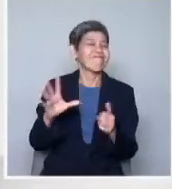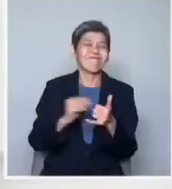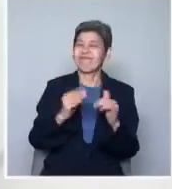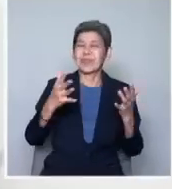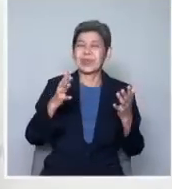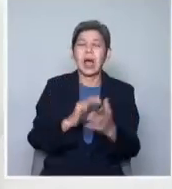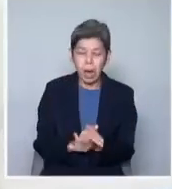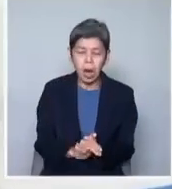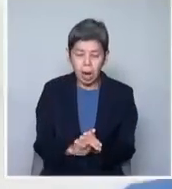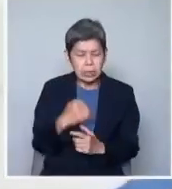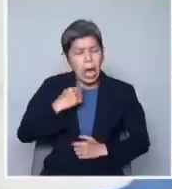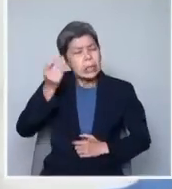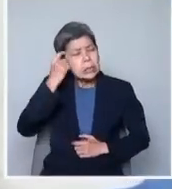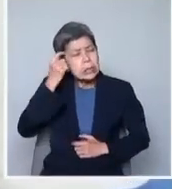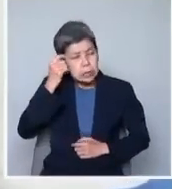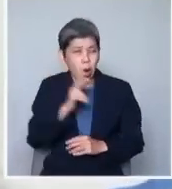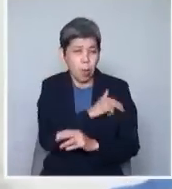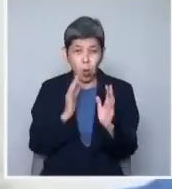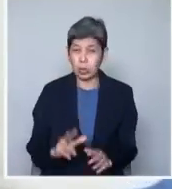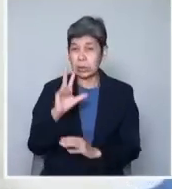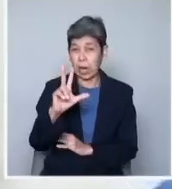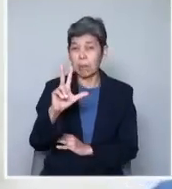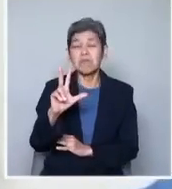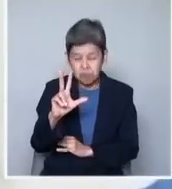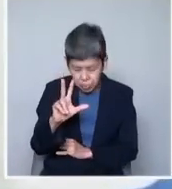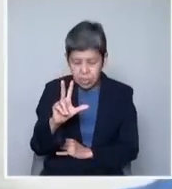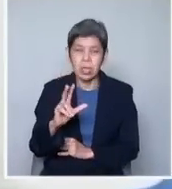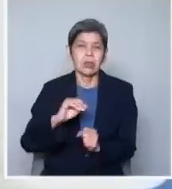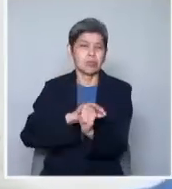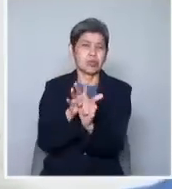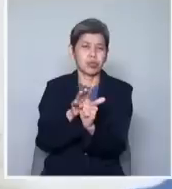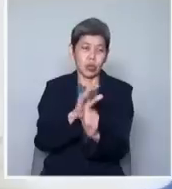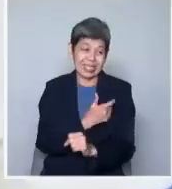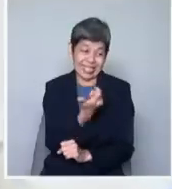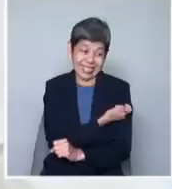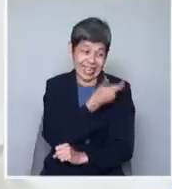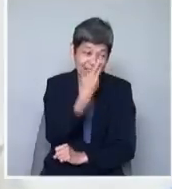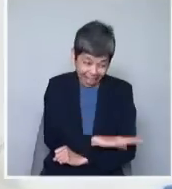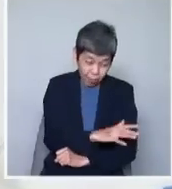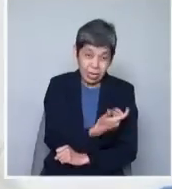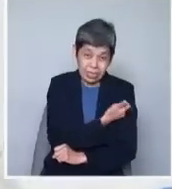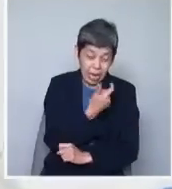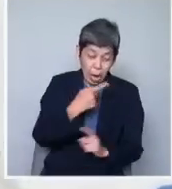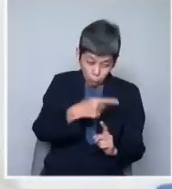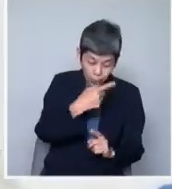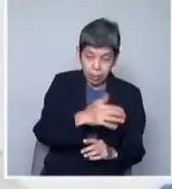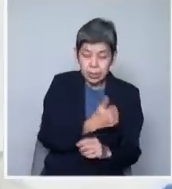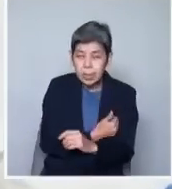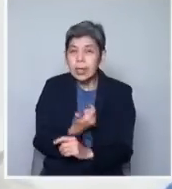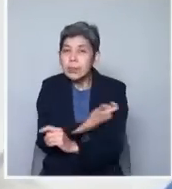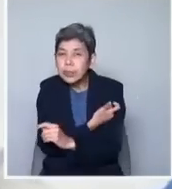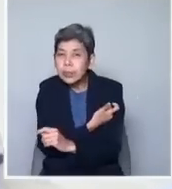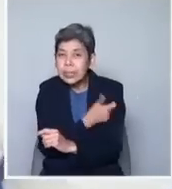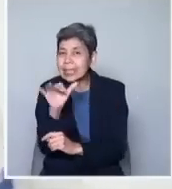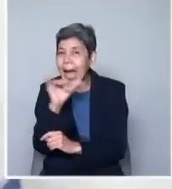ะคะดังนั้นหลายฝ่ายคาดการว่าคุณหมอทั้ง3คนอาจจะติดเชื้อหลังจากได้รับการตรวจโควิดเป็นลบและก่อนหน้าที่จ